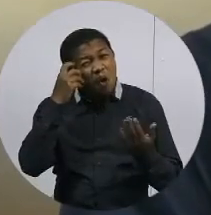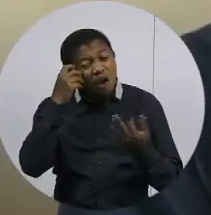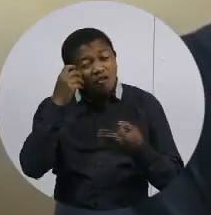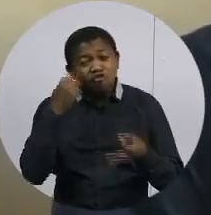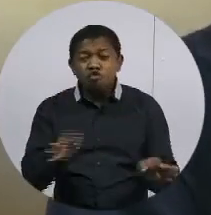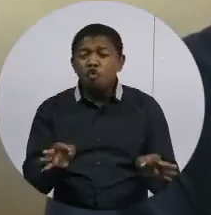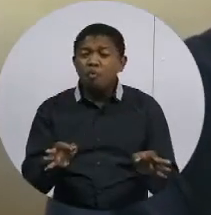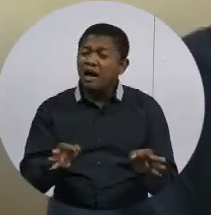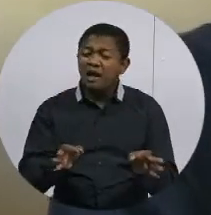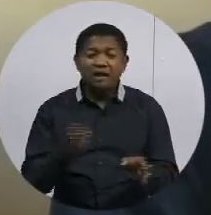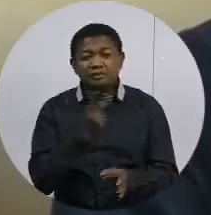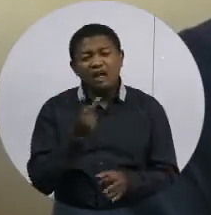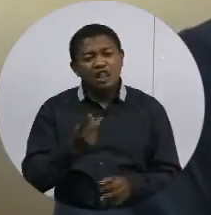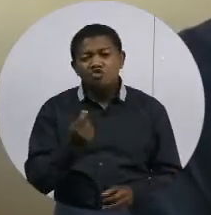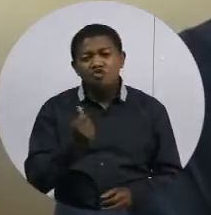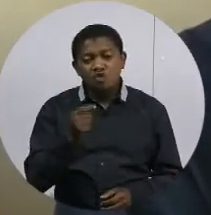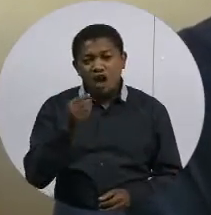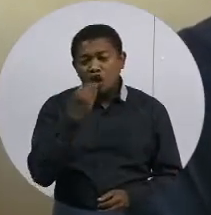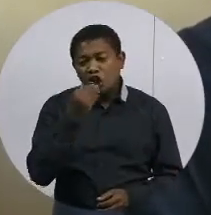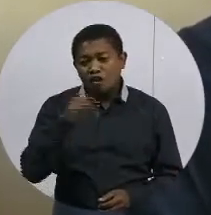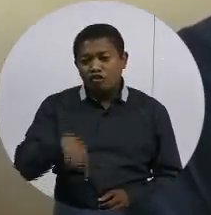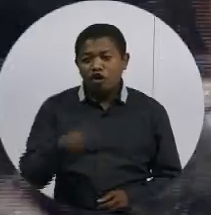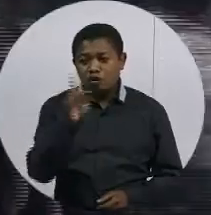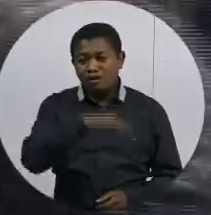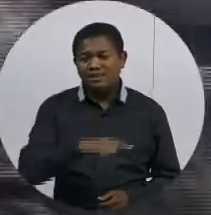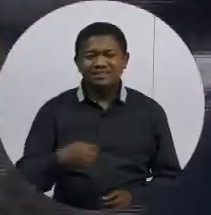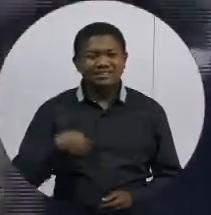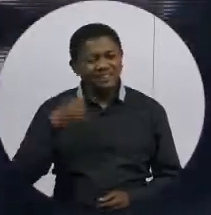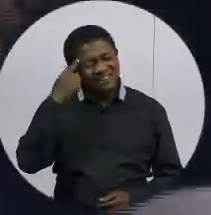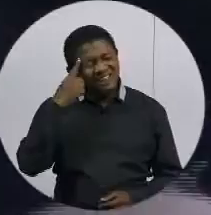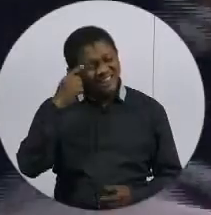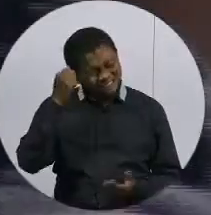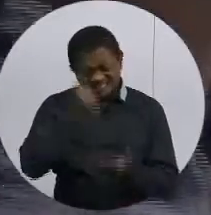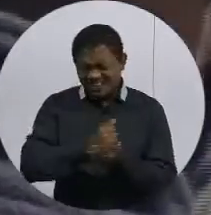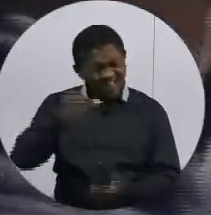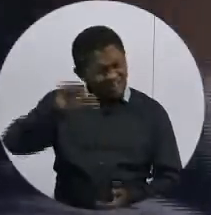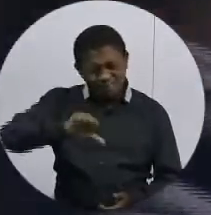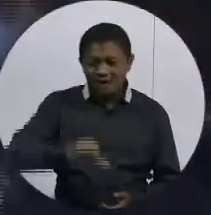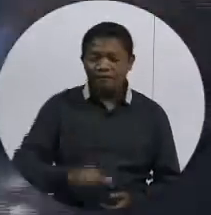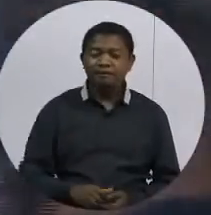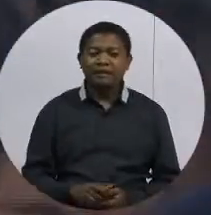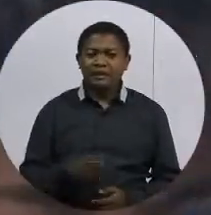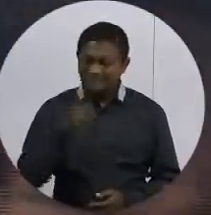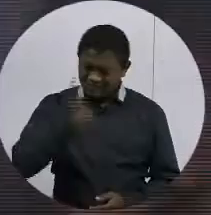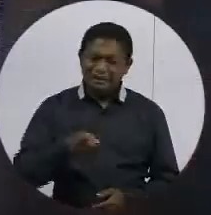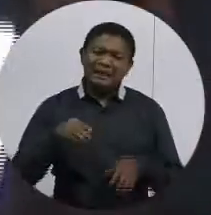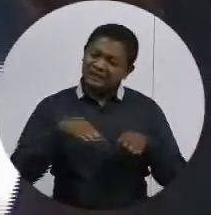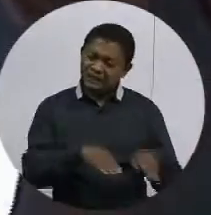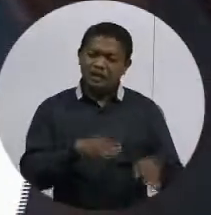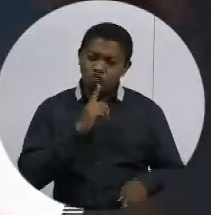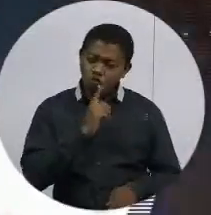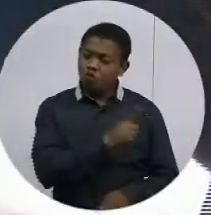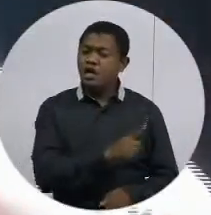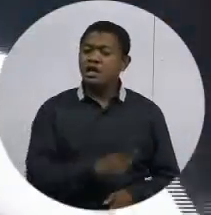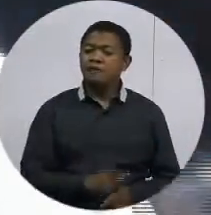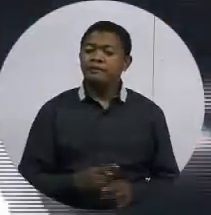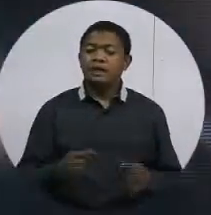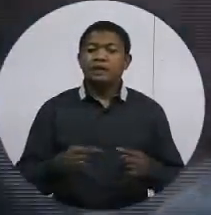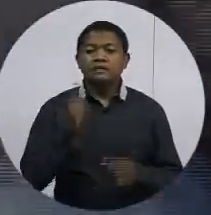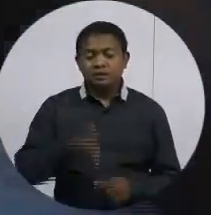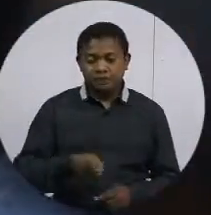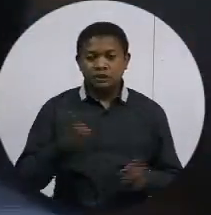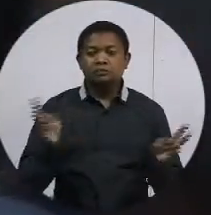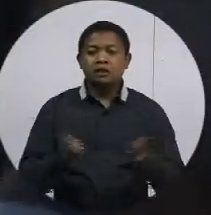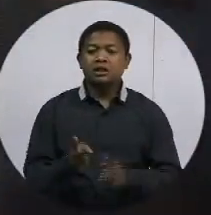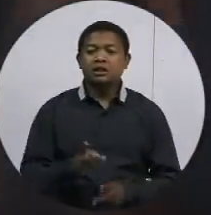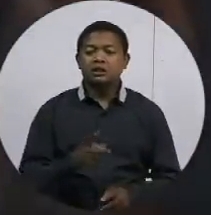moralina tena ambany a ambanype moralina ny ankiviana tsy maintsy misy hoy kosa ny hafa saingy tsy maintsy atrehana ny